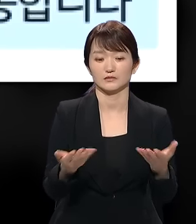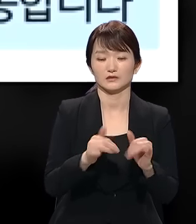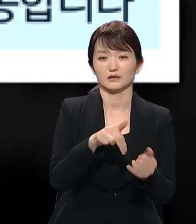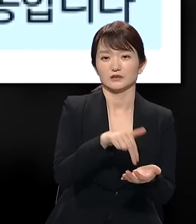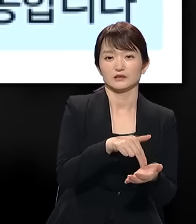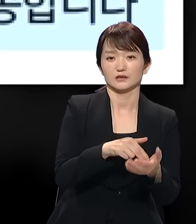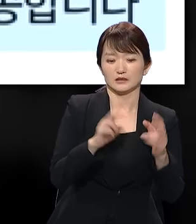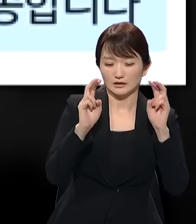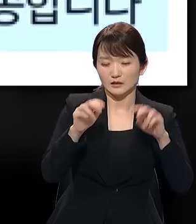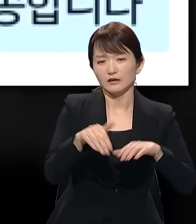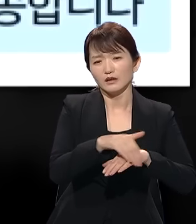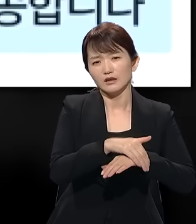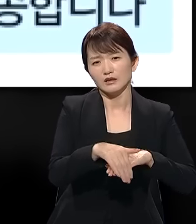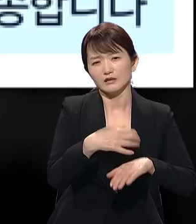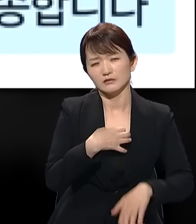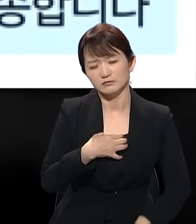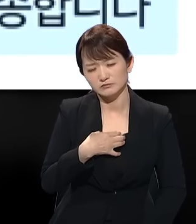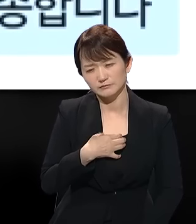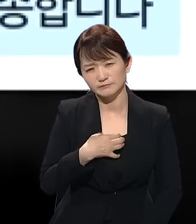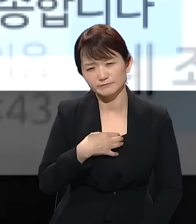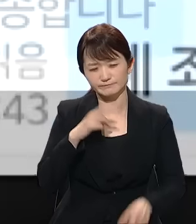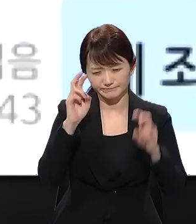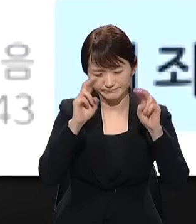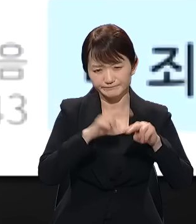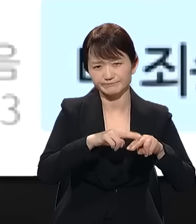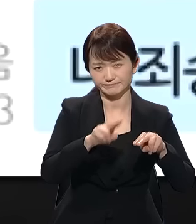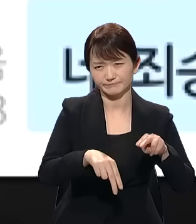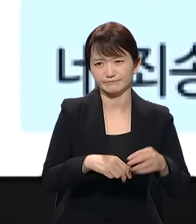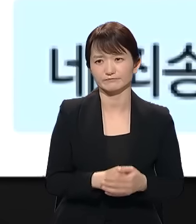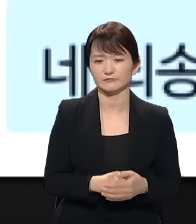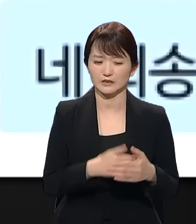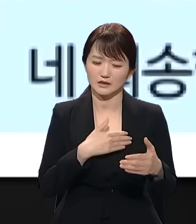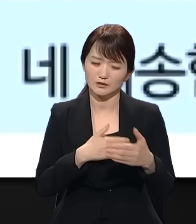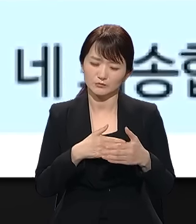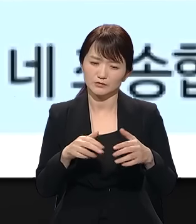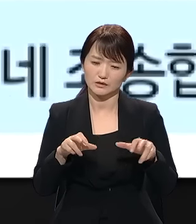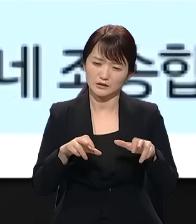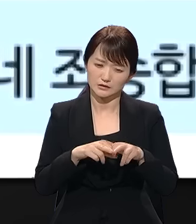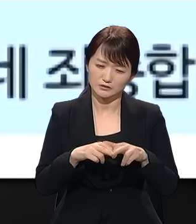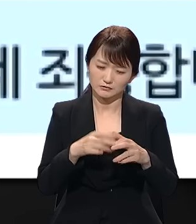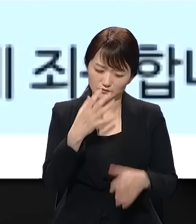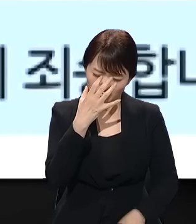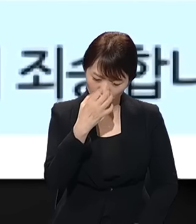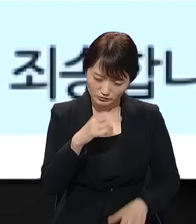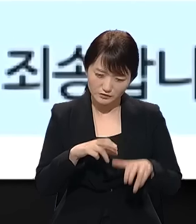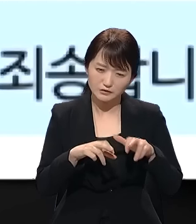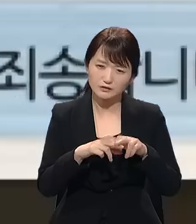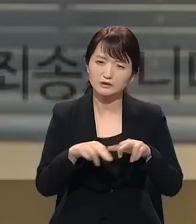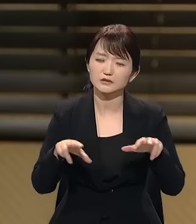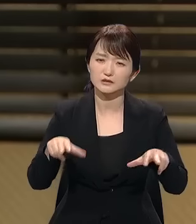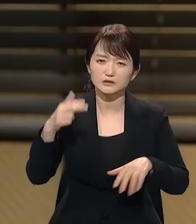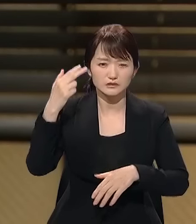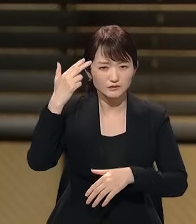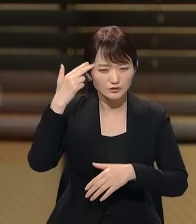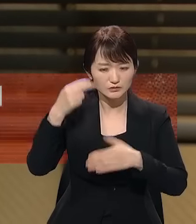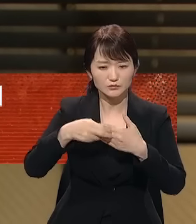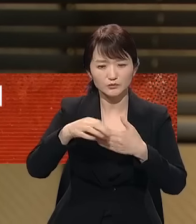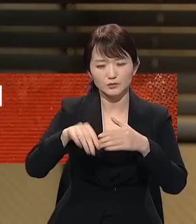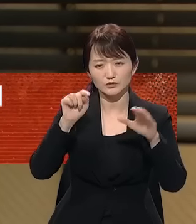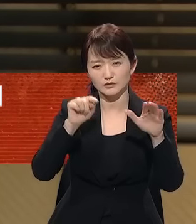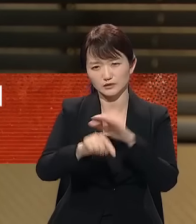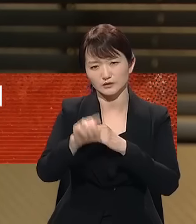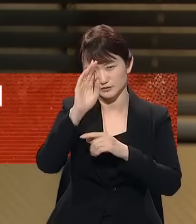입장에서는 회사 다니는 것 자체가 너무 괴로워서 퇴사를 했고 불안장애, 우울증에 시달리고 있고 현재도 정신과 치료 중이라는